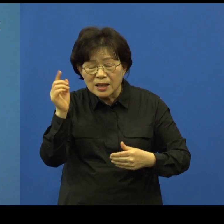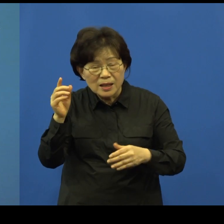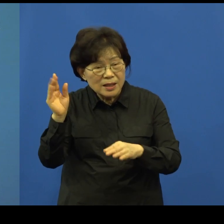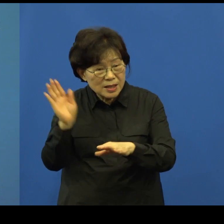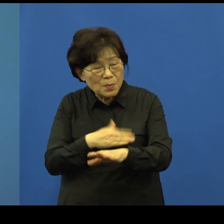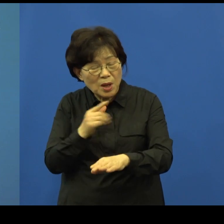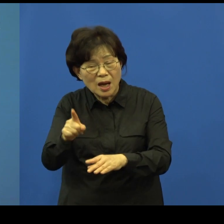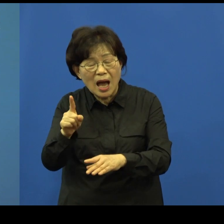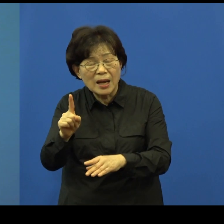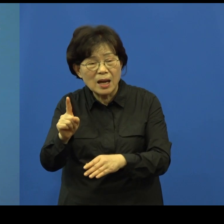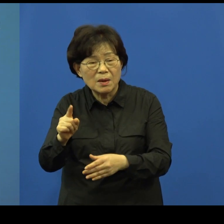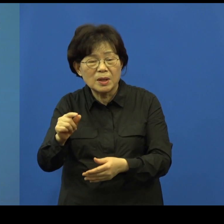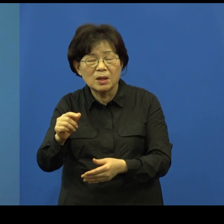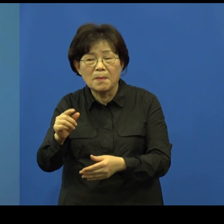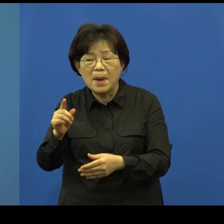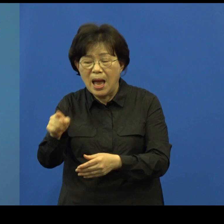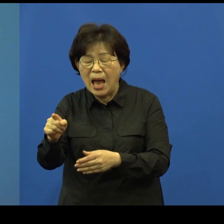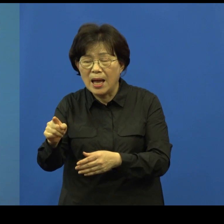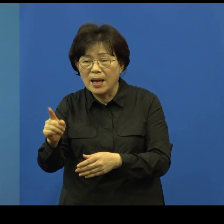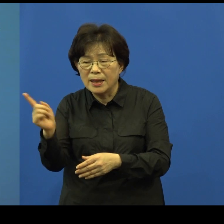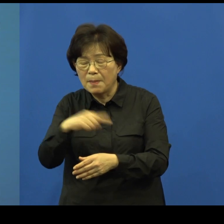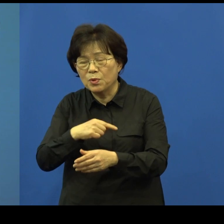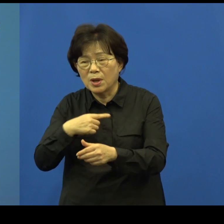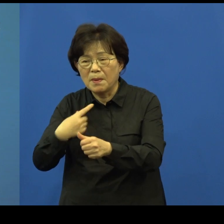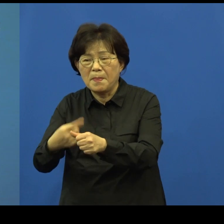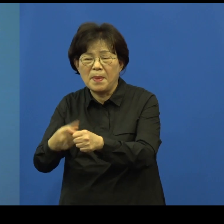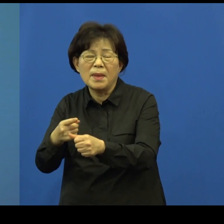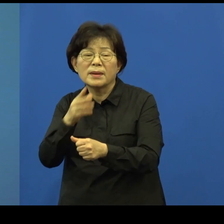거예요. 그럼 문제가 있는 거죠.